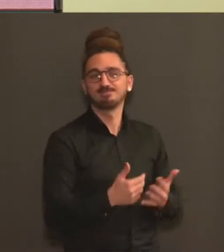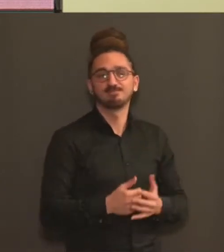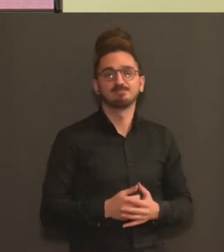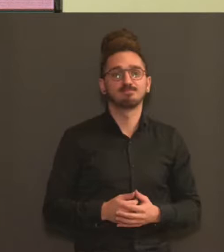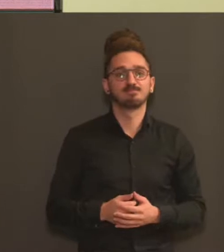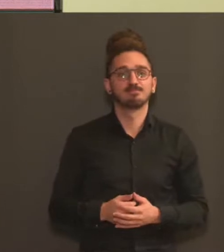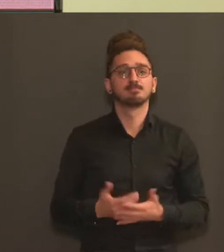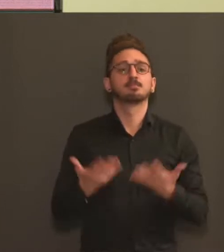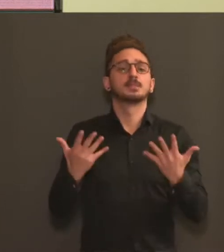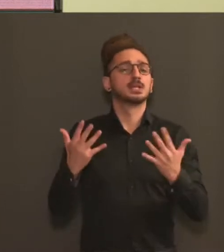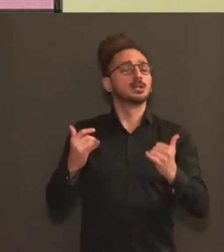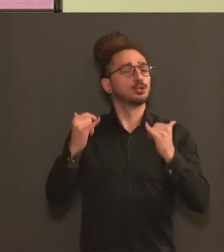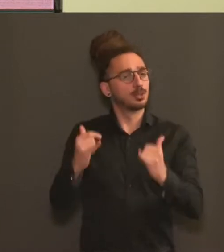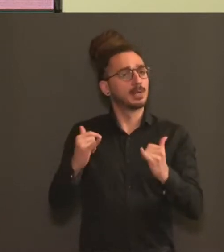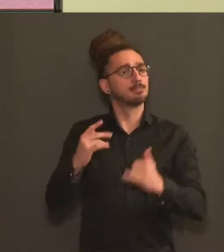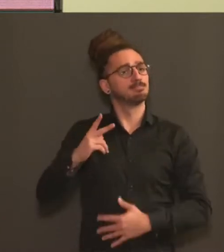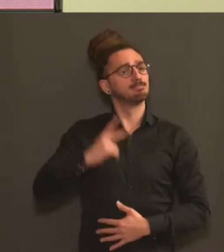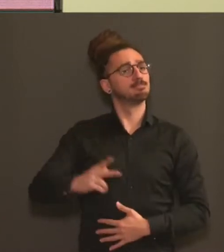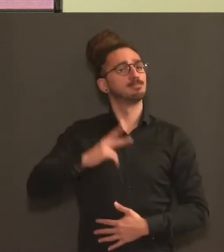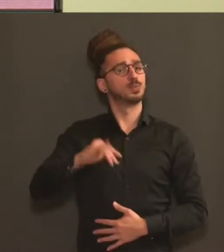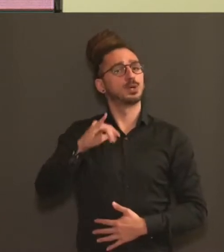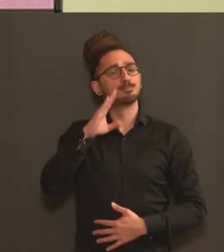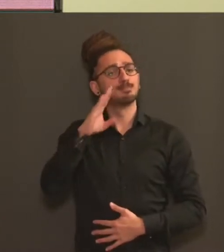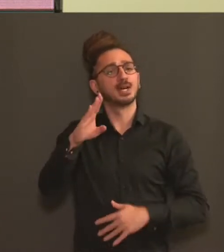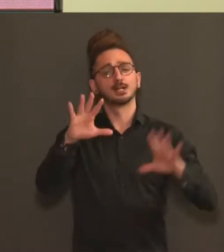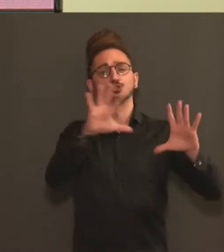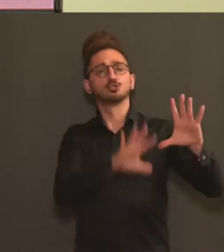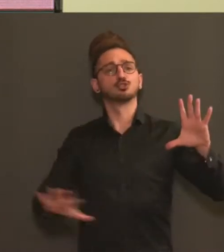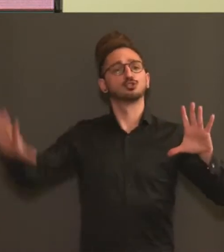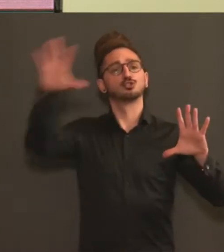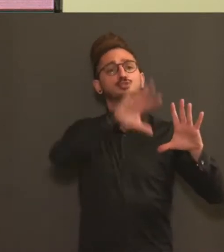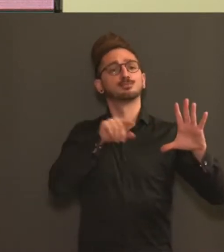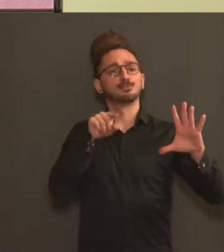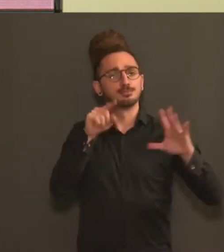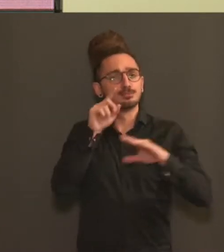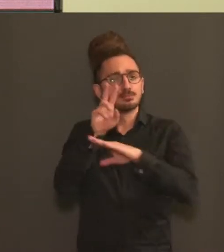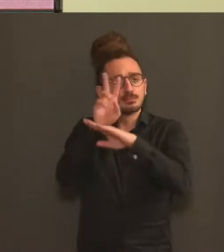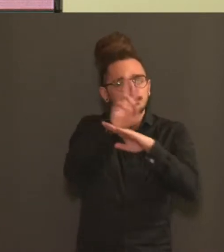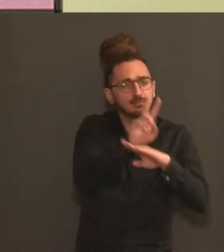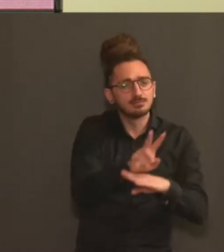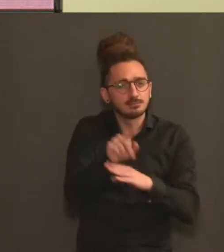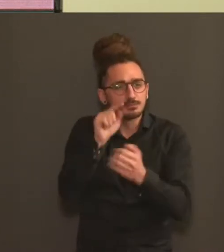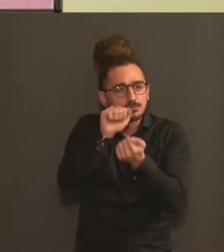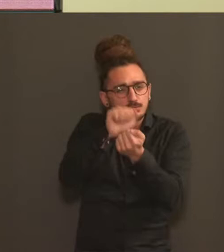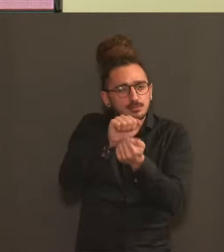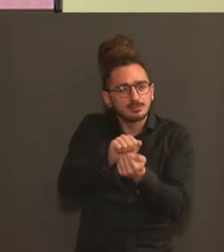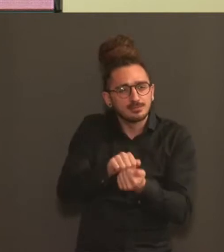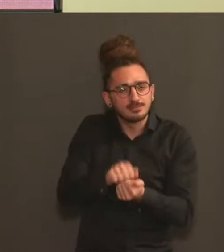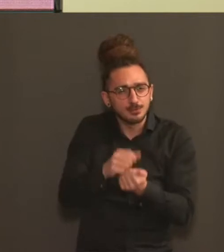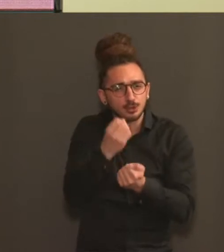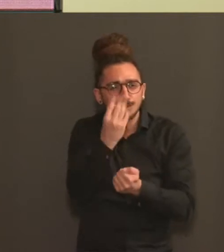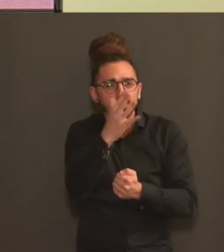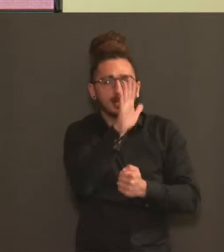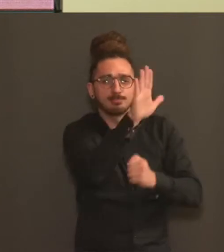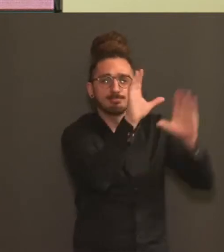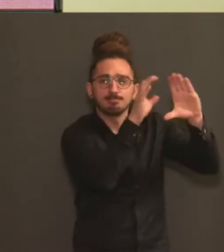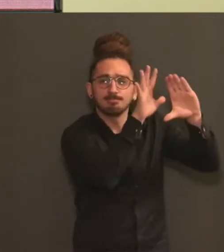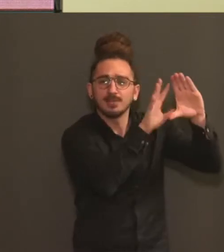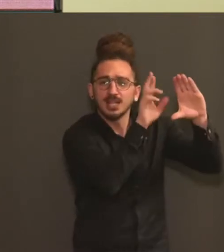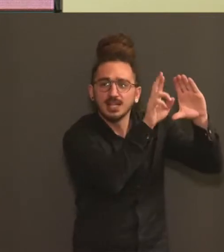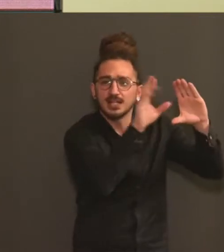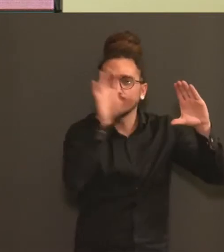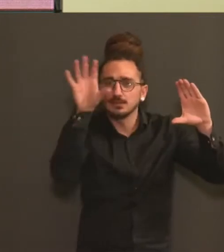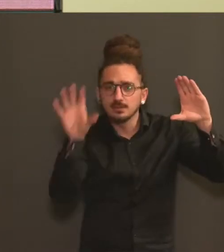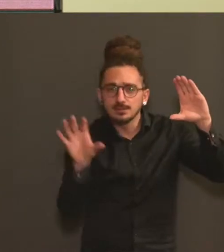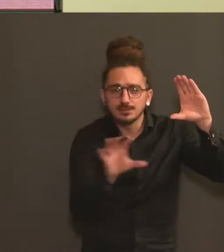l'entièreté du territoire, on a une idée plus locale, plus régionale, et c'est la raison pour laquelle on peut se permettre, avec cette valeur